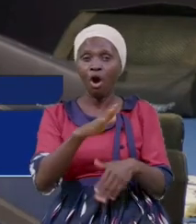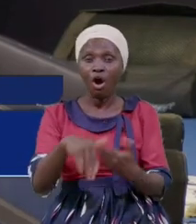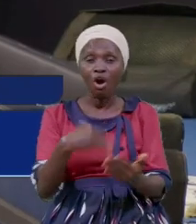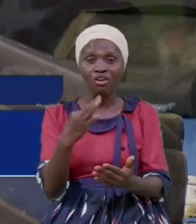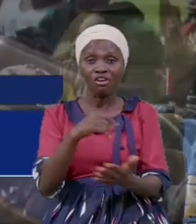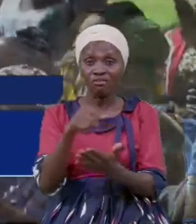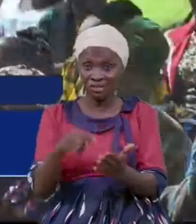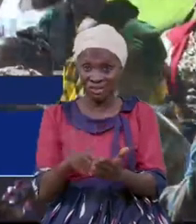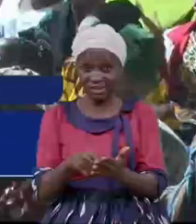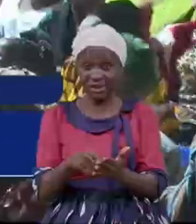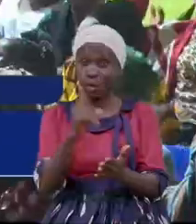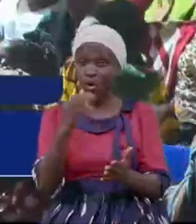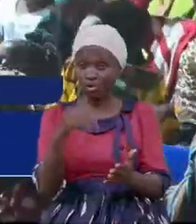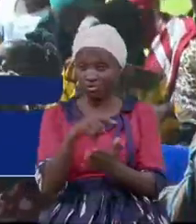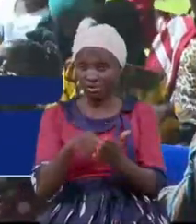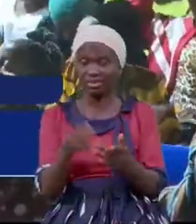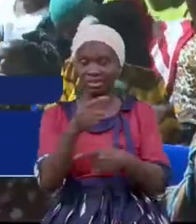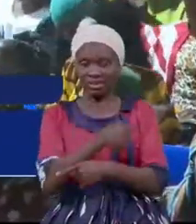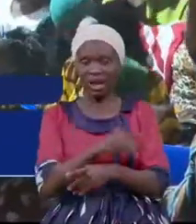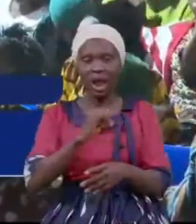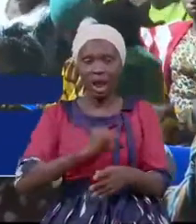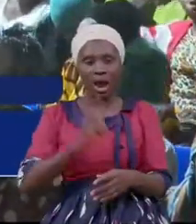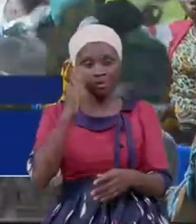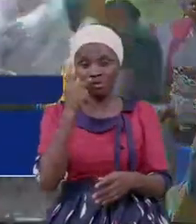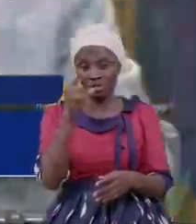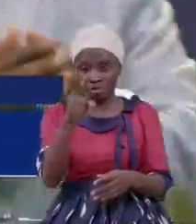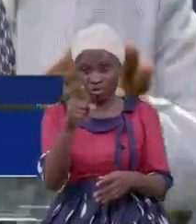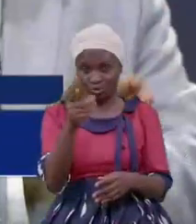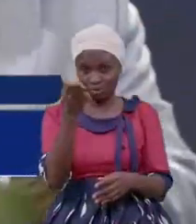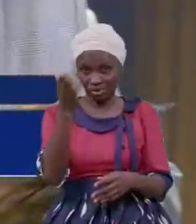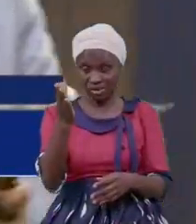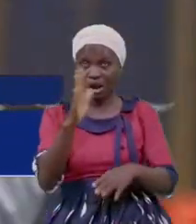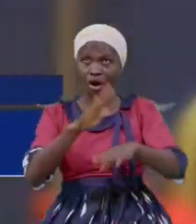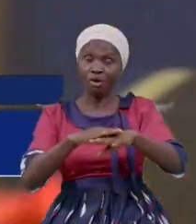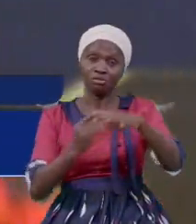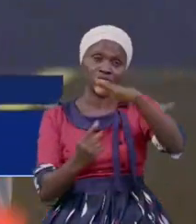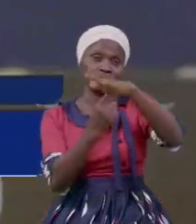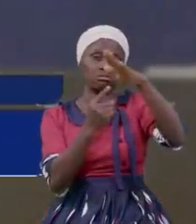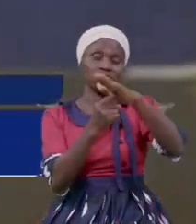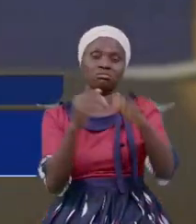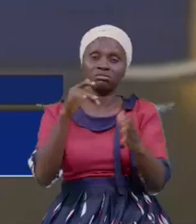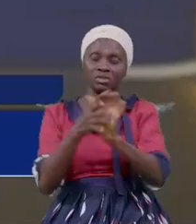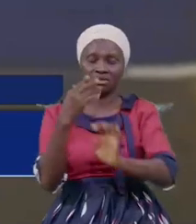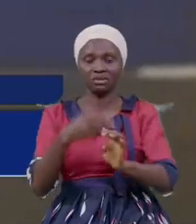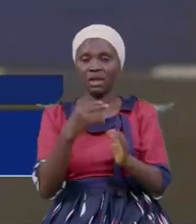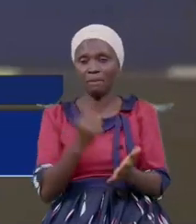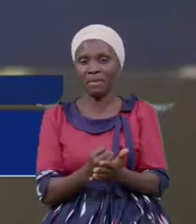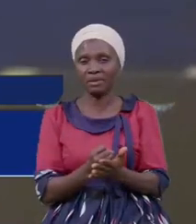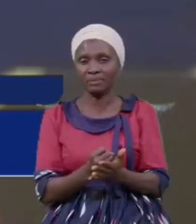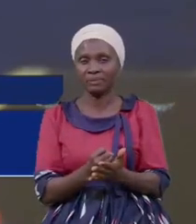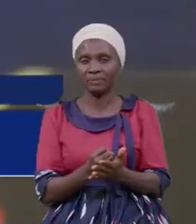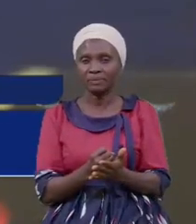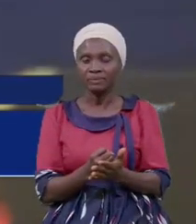te verrai au sommet qui peut trouver une femme vertueuse et il dit elle a plus